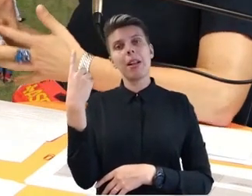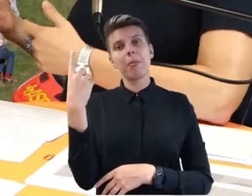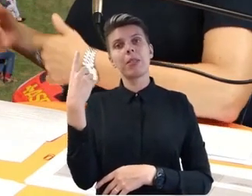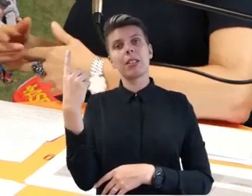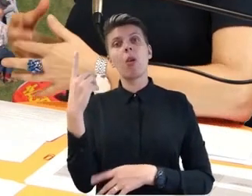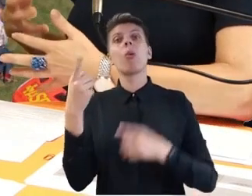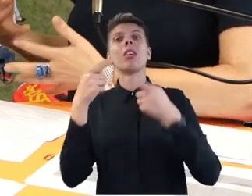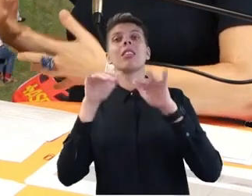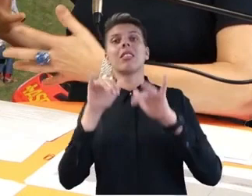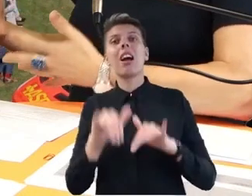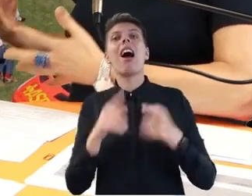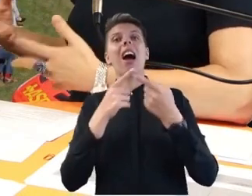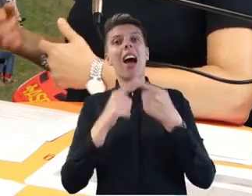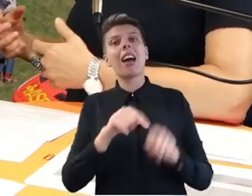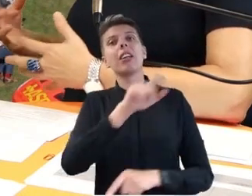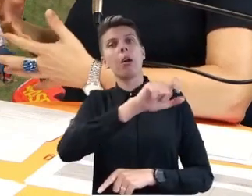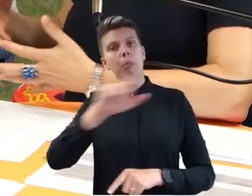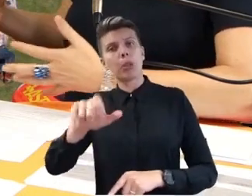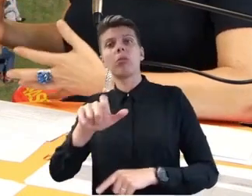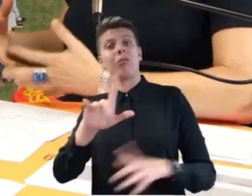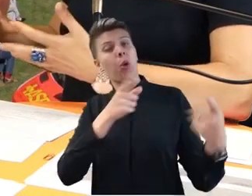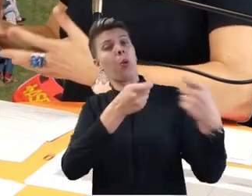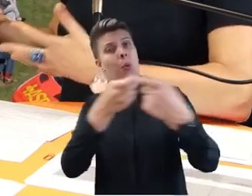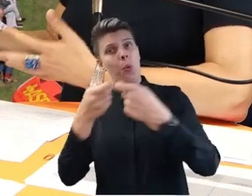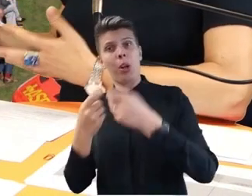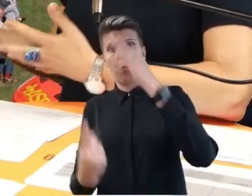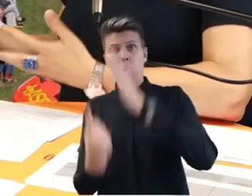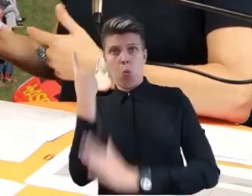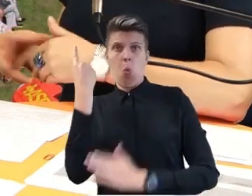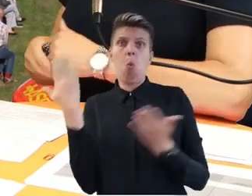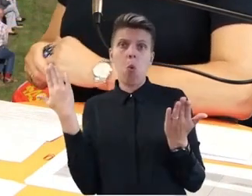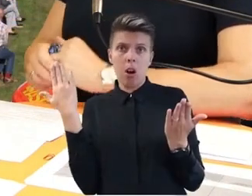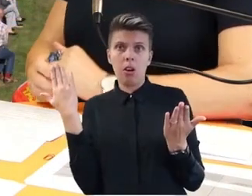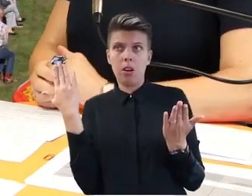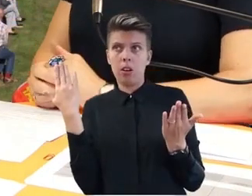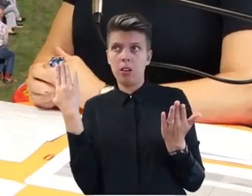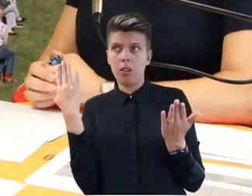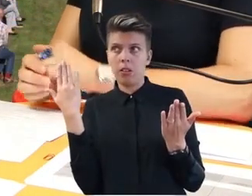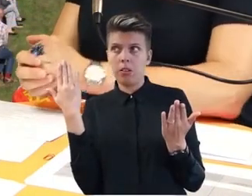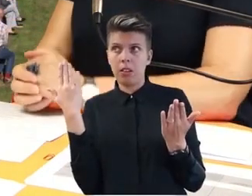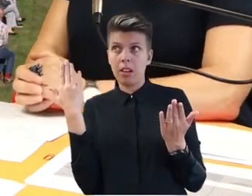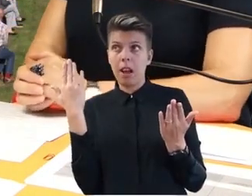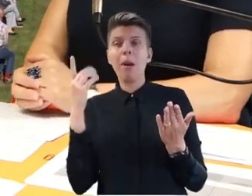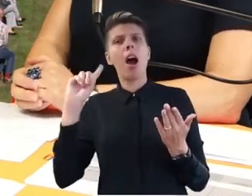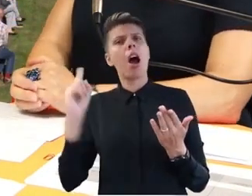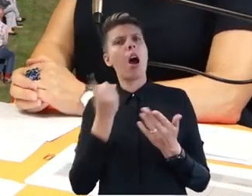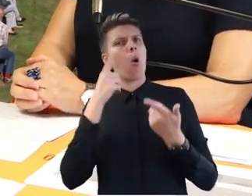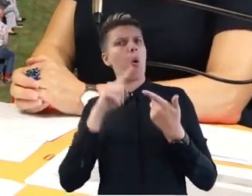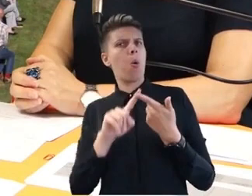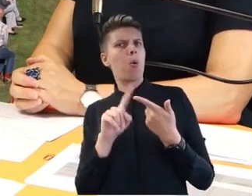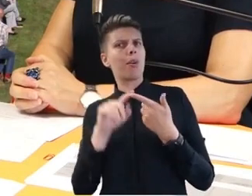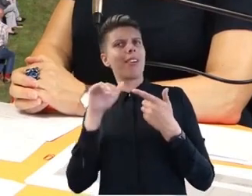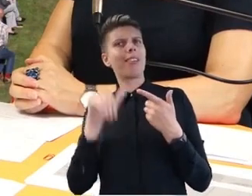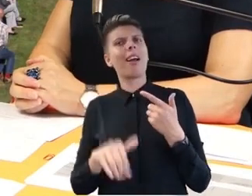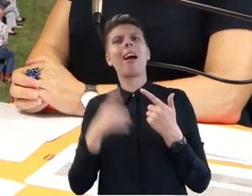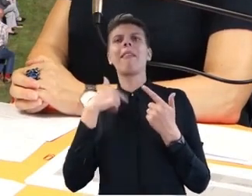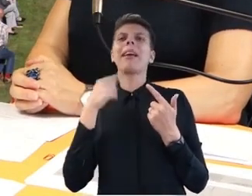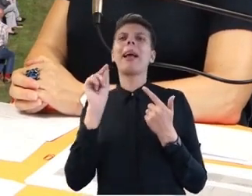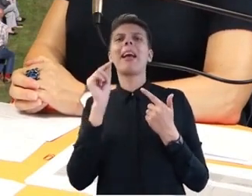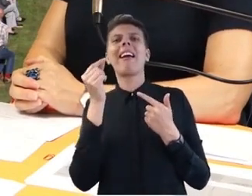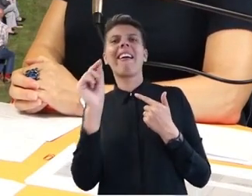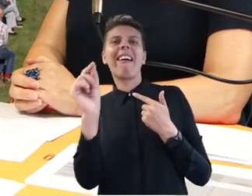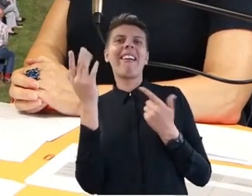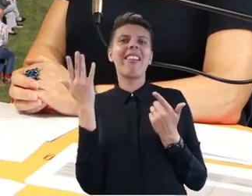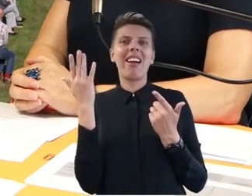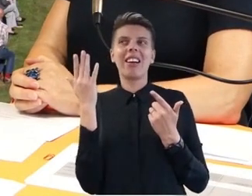einsatzkräften die denjenigen die das benutzen um in den einsatz zu gehen aber wir haben ja auch sogar eine kleine sagen wir